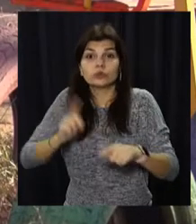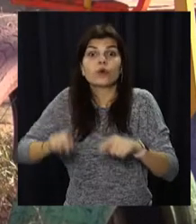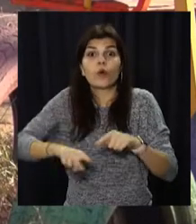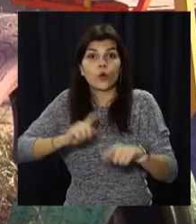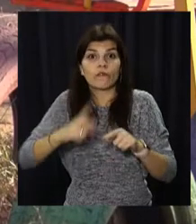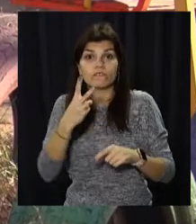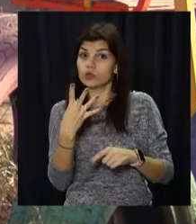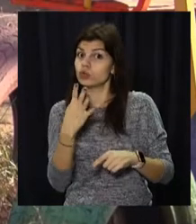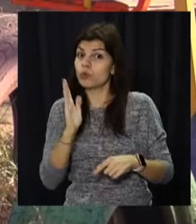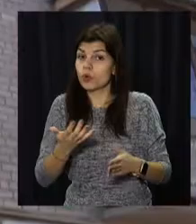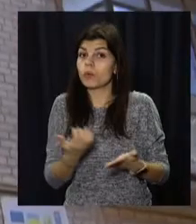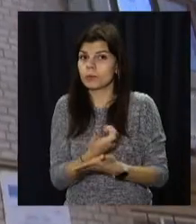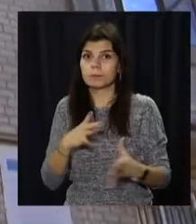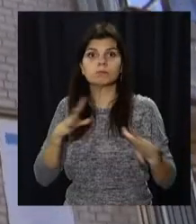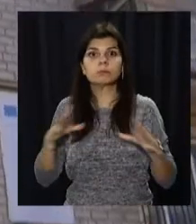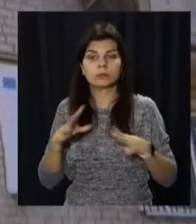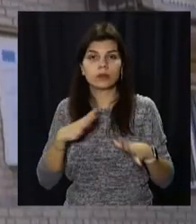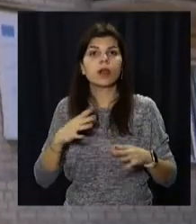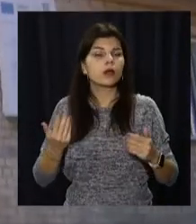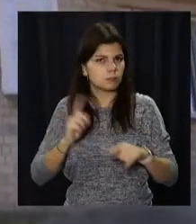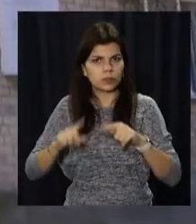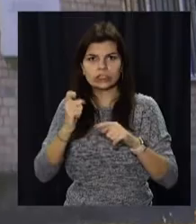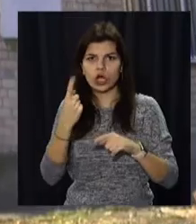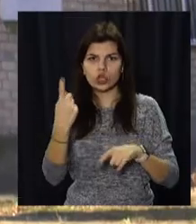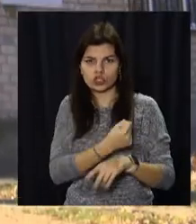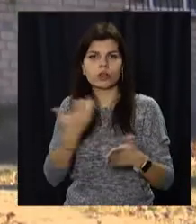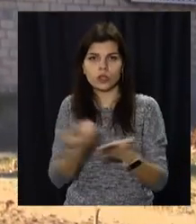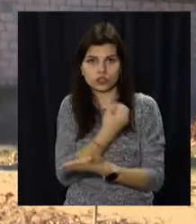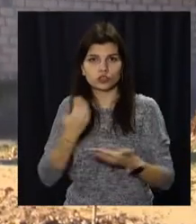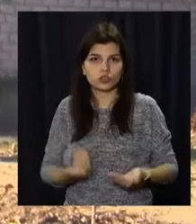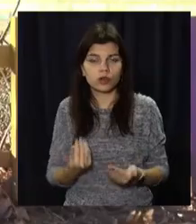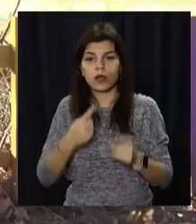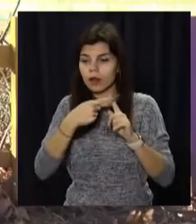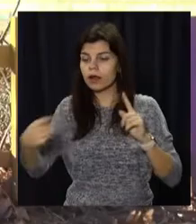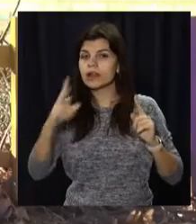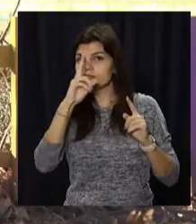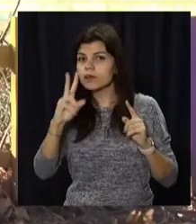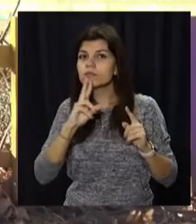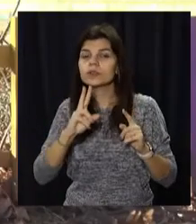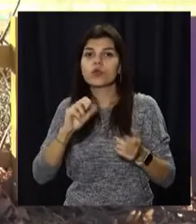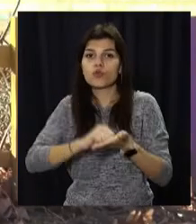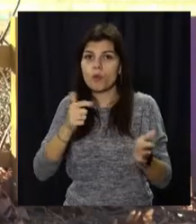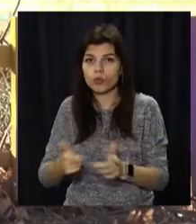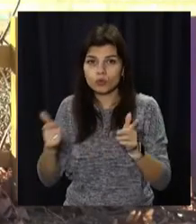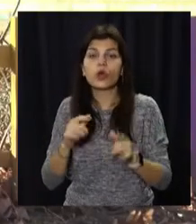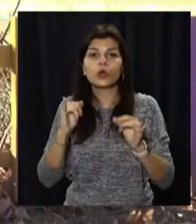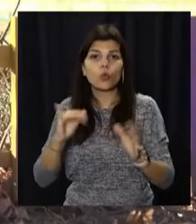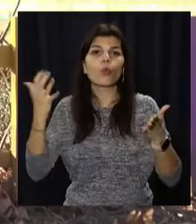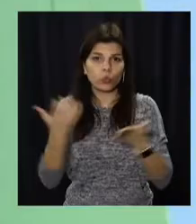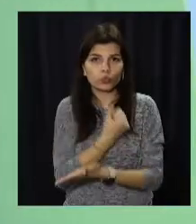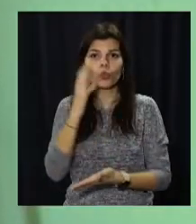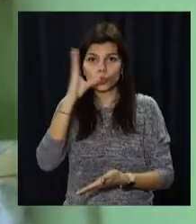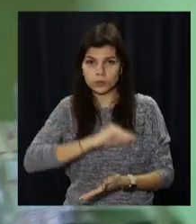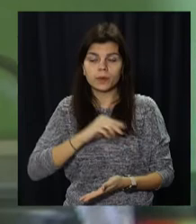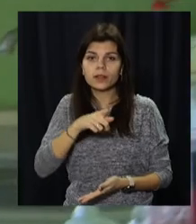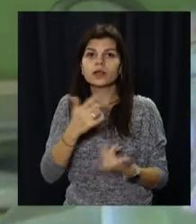виповнювалось 24. Помешкання знайшла швидко, за тиждень. Протягом наступних 2 місяців готувала документи і встигла. Зараз